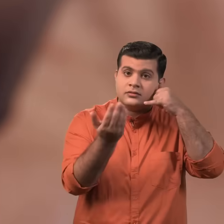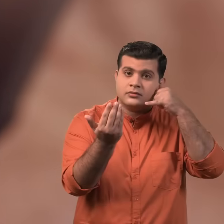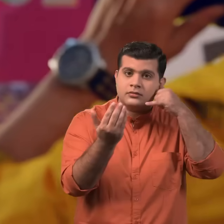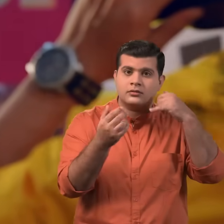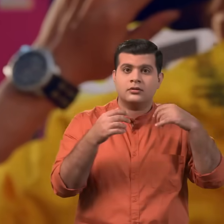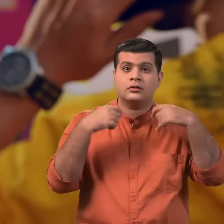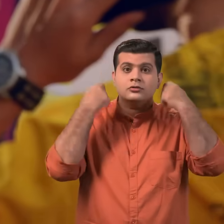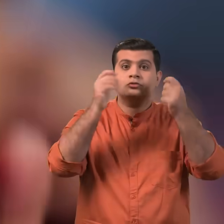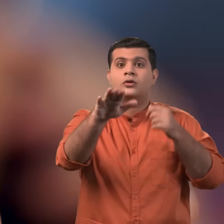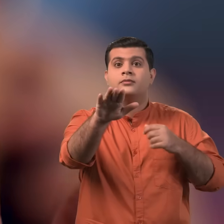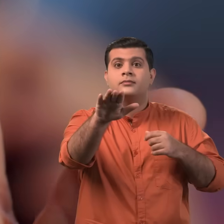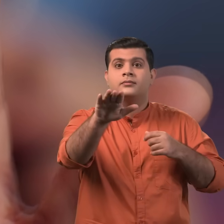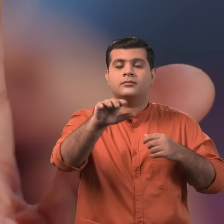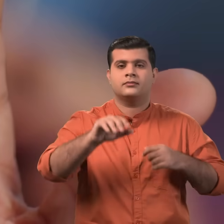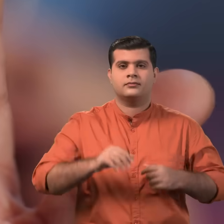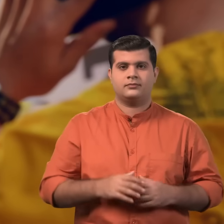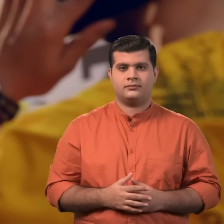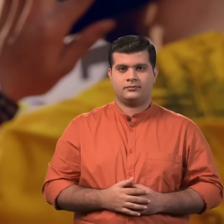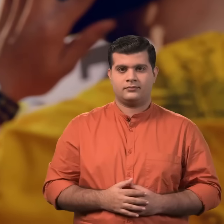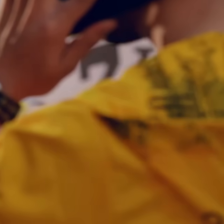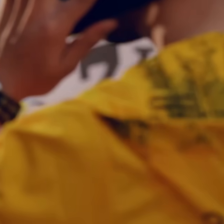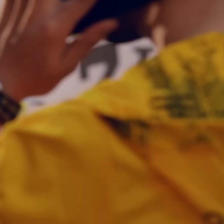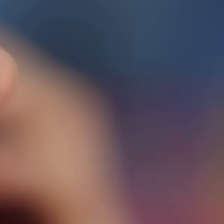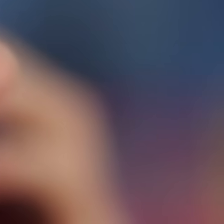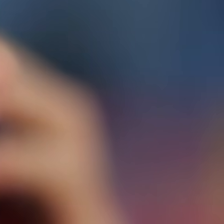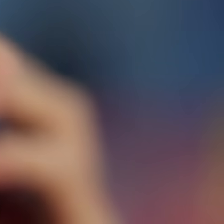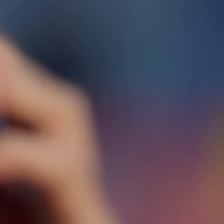हाँ दादी। अरे सोम सुन।